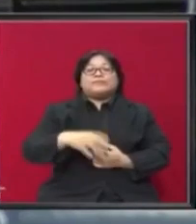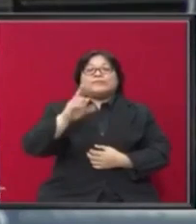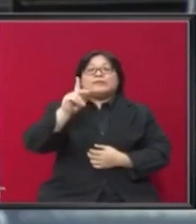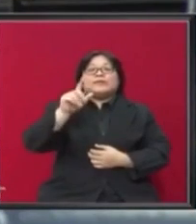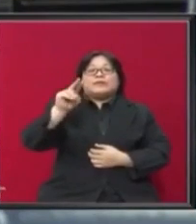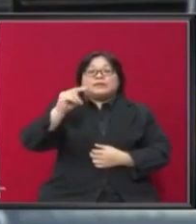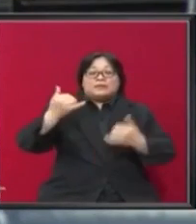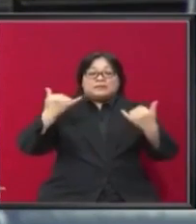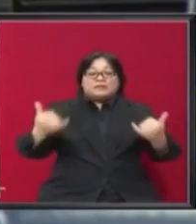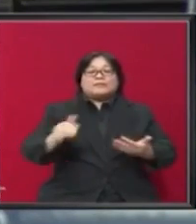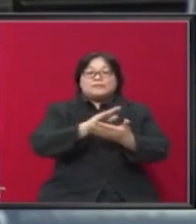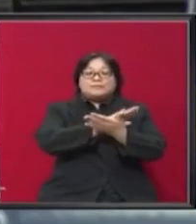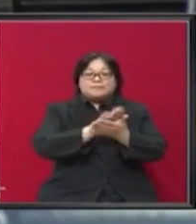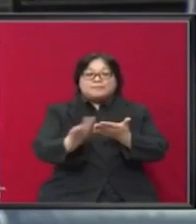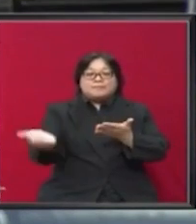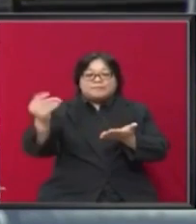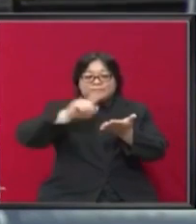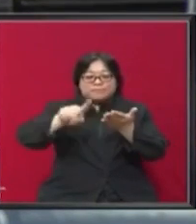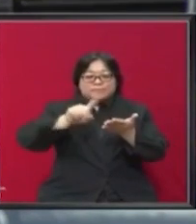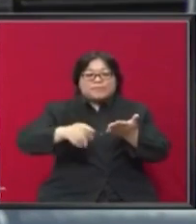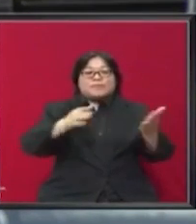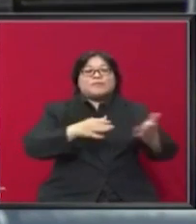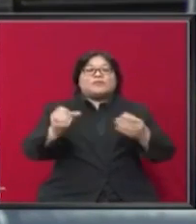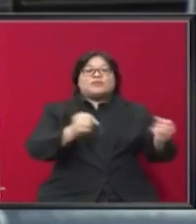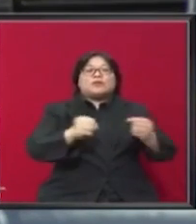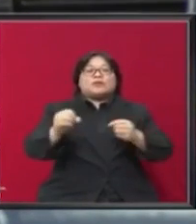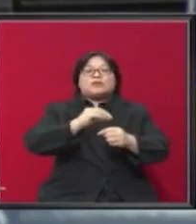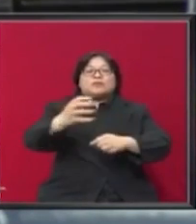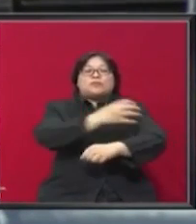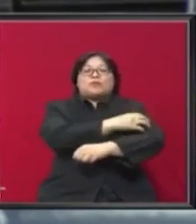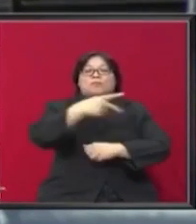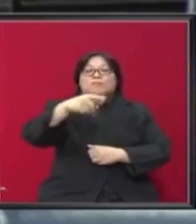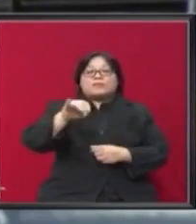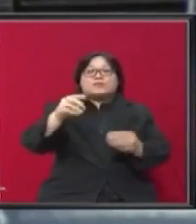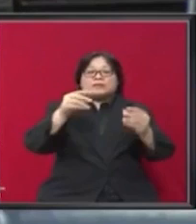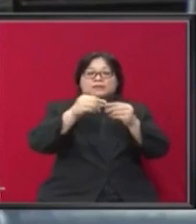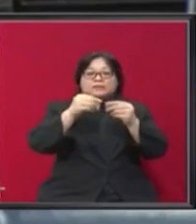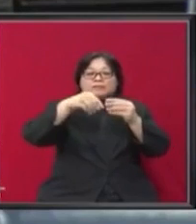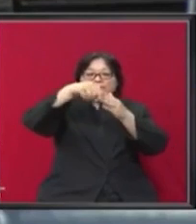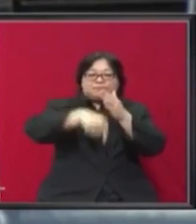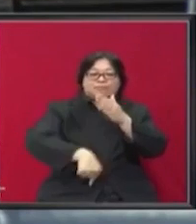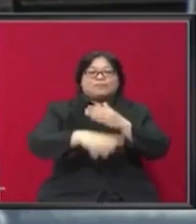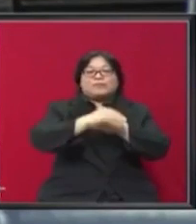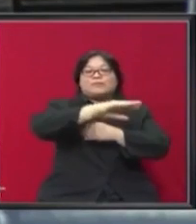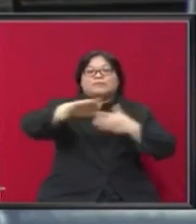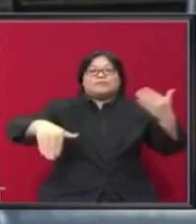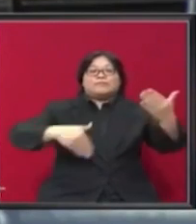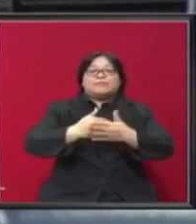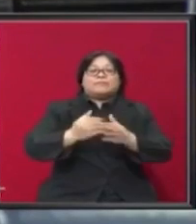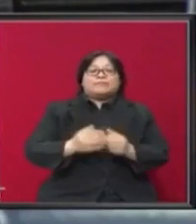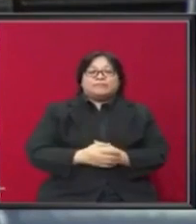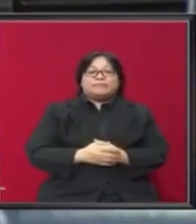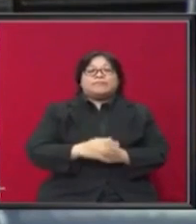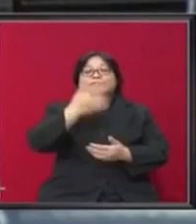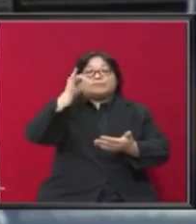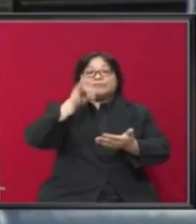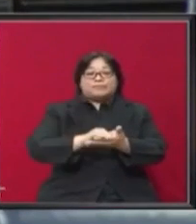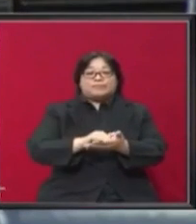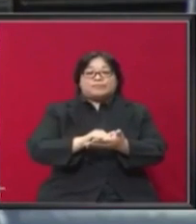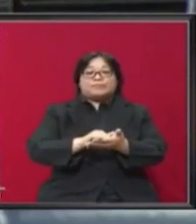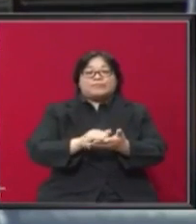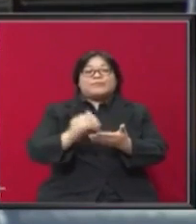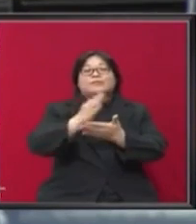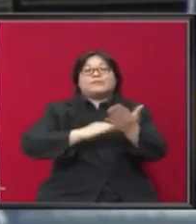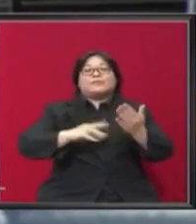sedang memperhalusi peran strategi penguasa empati yang lebih kompresi dan menyeluruh oleh itu